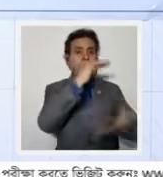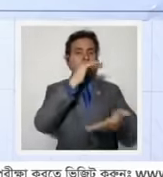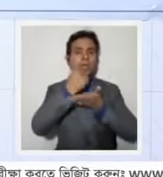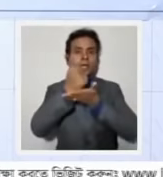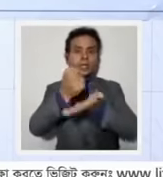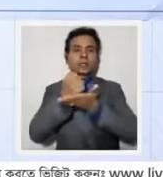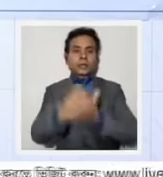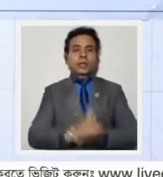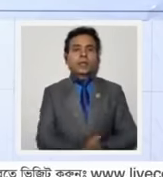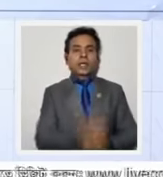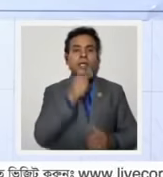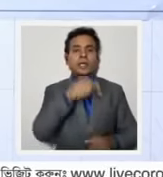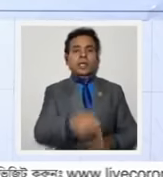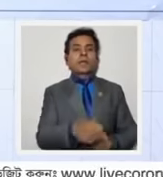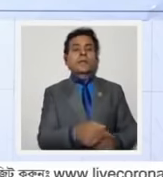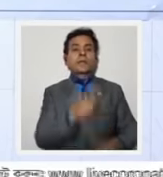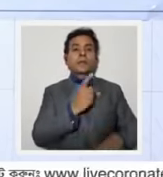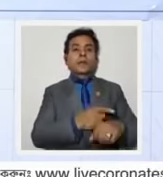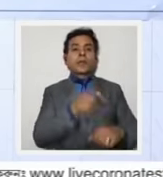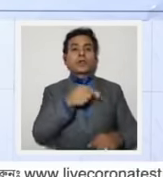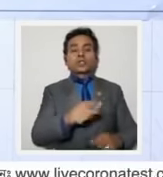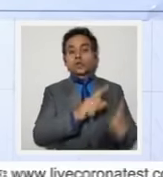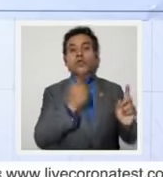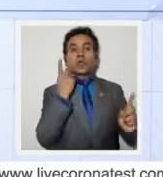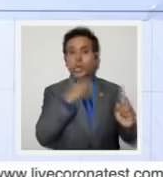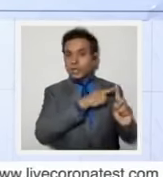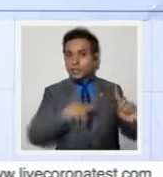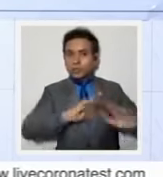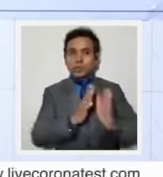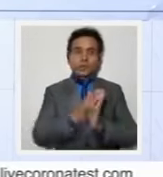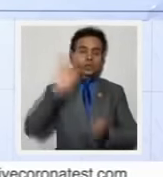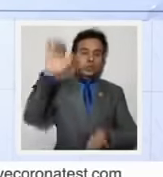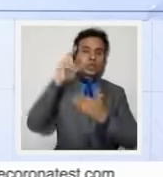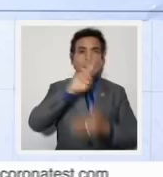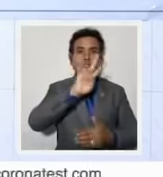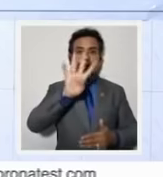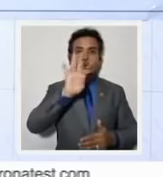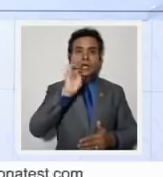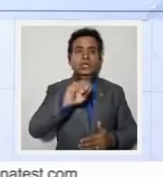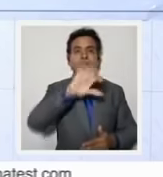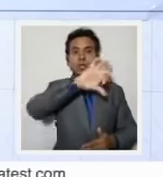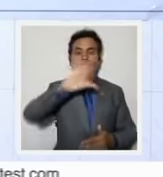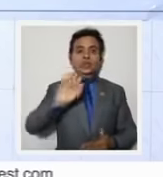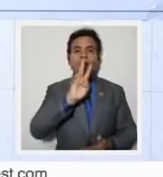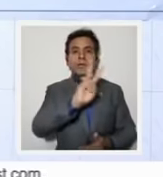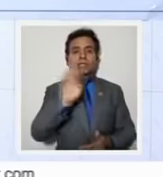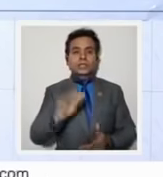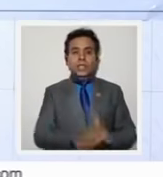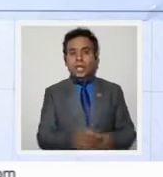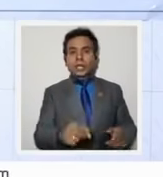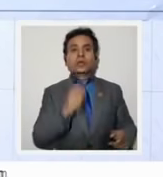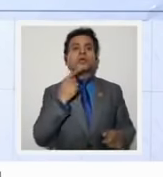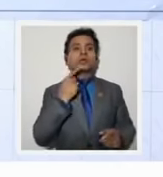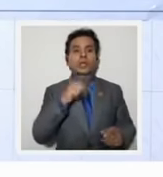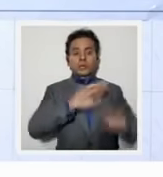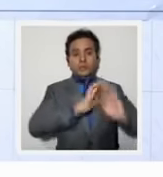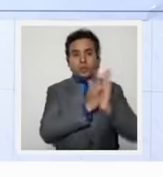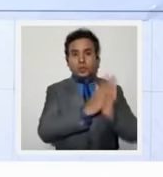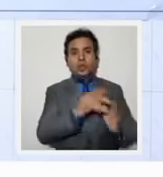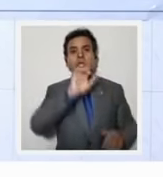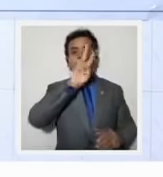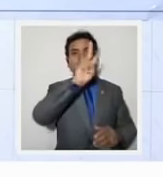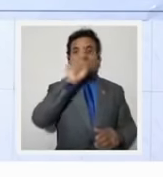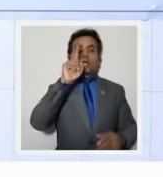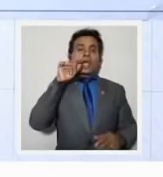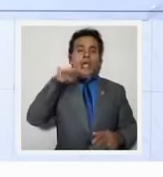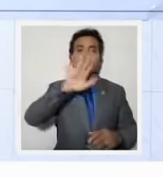আমাদের ব্যক্তিগত সুরক্ষা সামগ্রী প্রতিনিয়তই সংগ্রহ হচ্ছে এবং বিতরণ করা হচ্ছে এবং এই তথ্যটা আমরা কেন্দ্রীয় ঔষধাগার থেকে পাই।